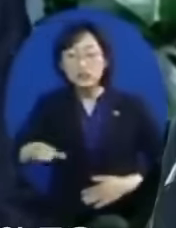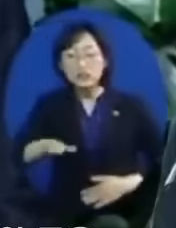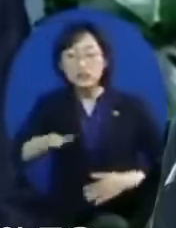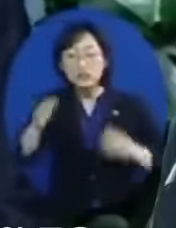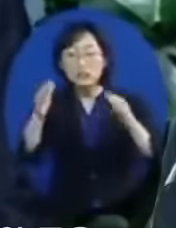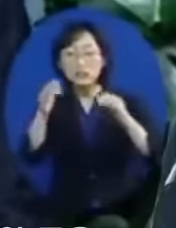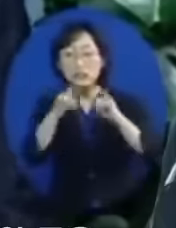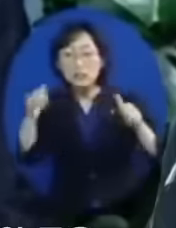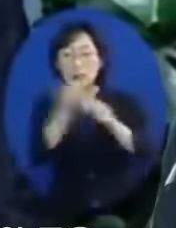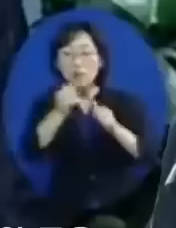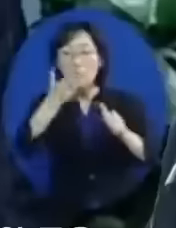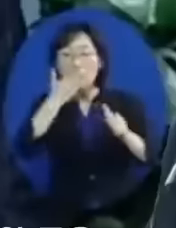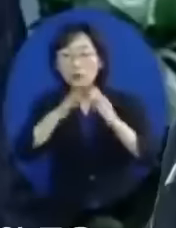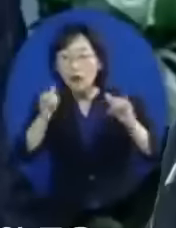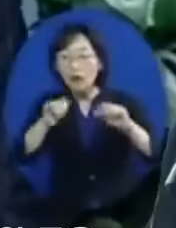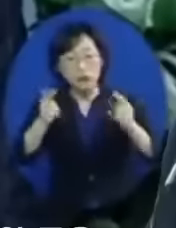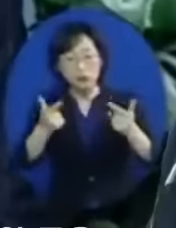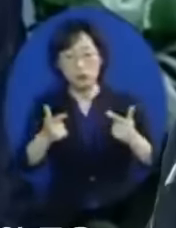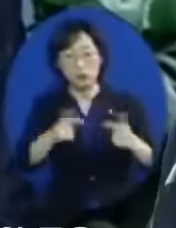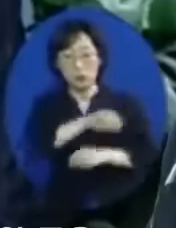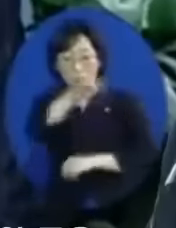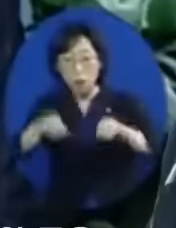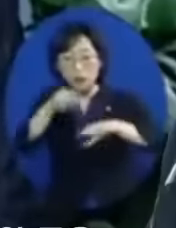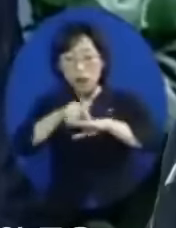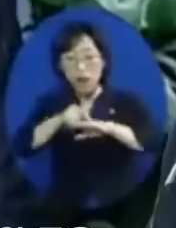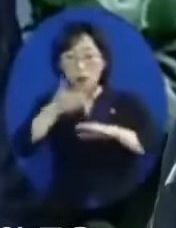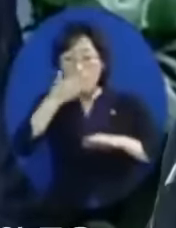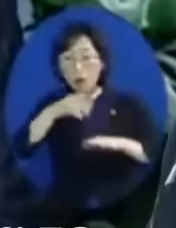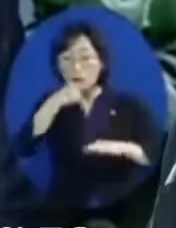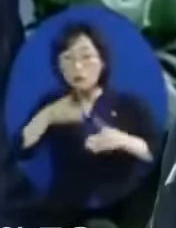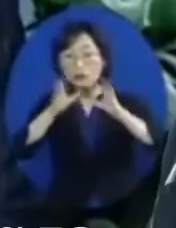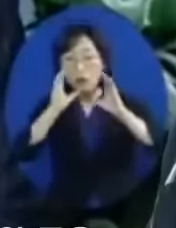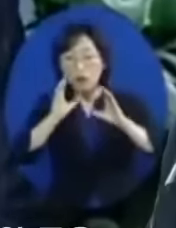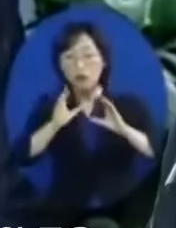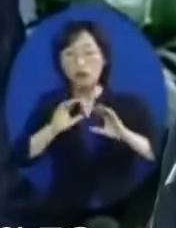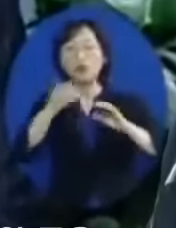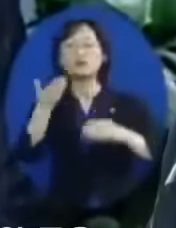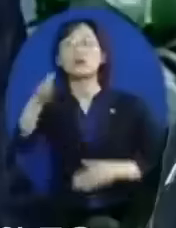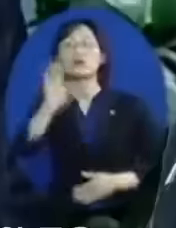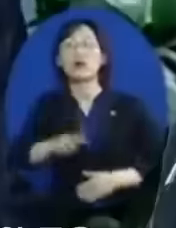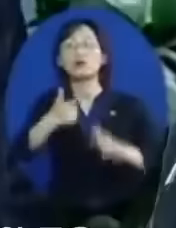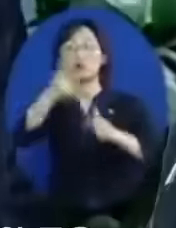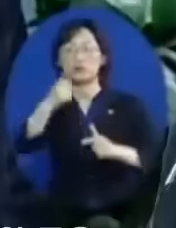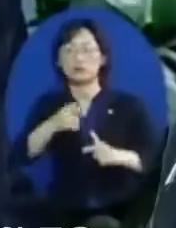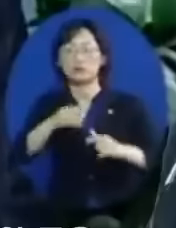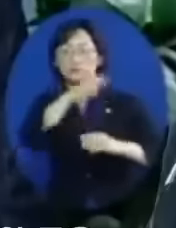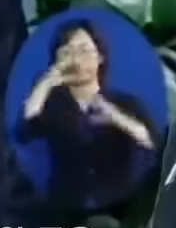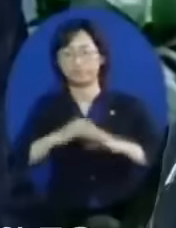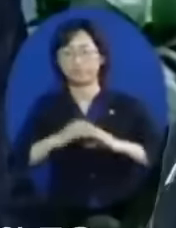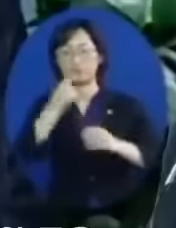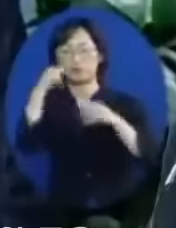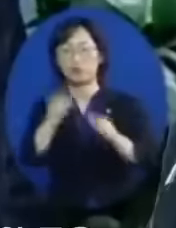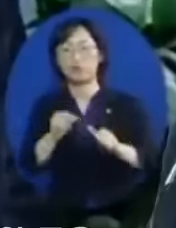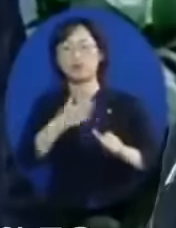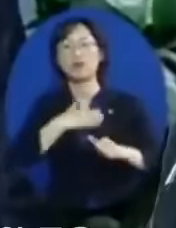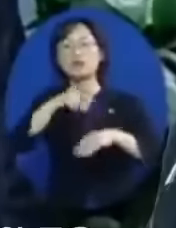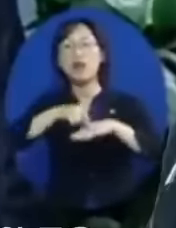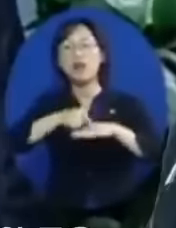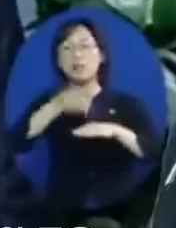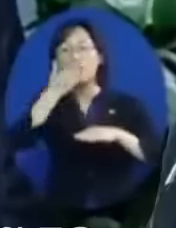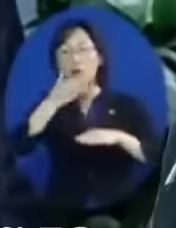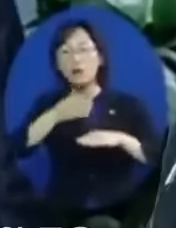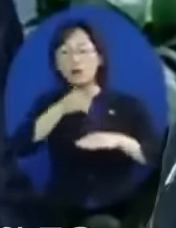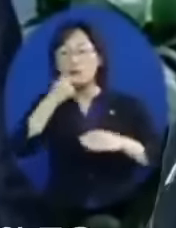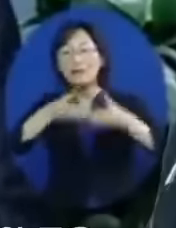아닌데 예수님이 살을 먹고 피를 어떻게 마시느냐. 그러나 주님은 엄하게 말씀하십니다. 내 살을 먹고 내 피를 마시지